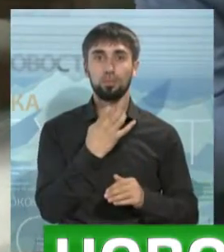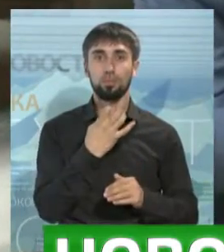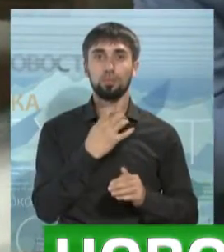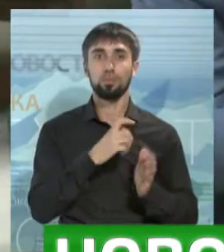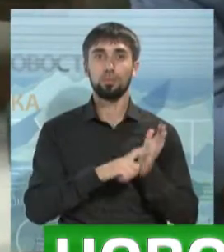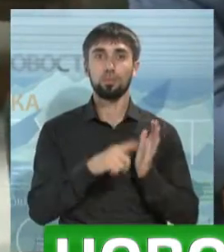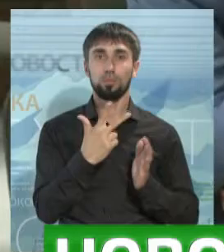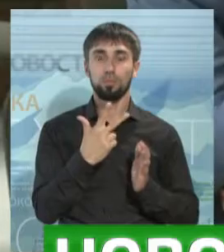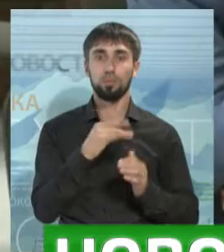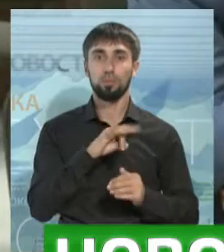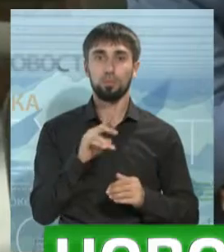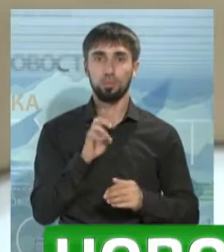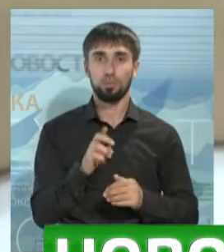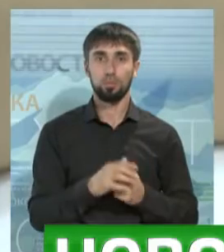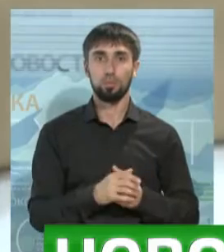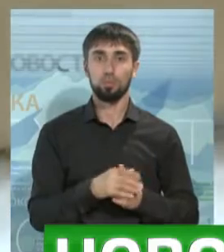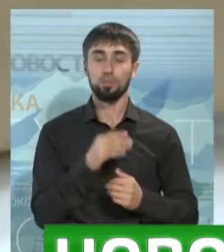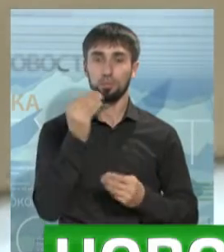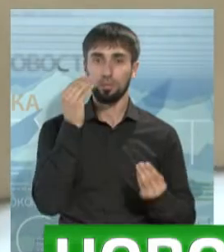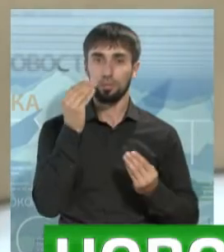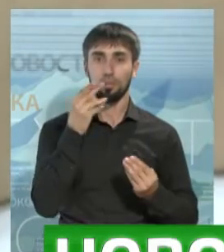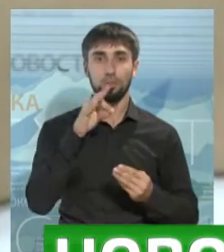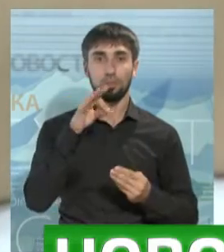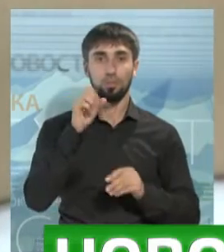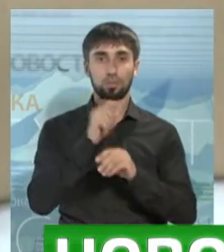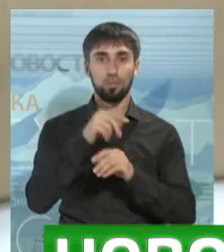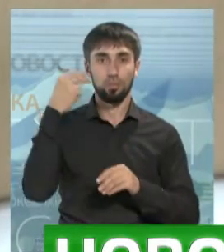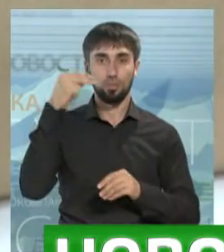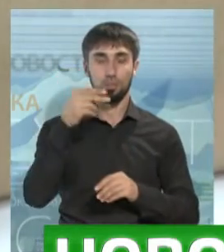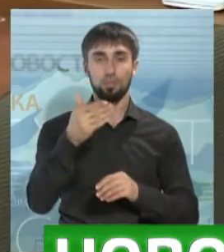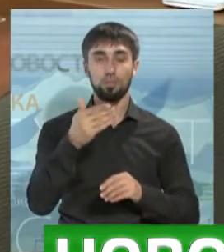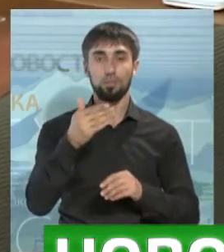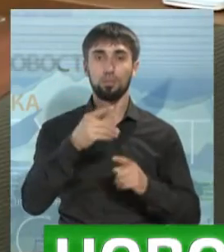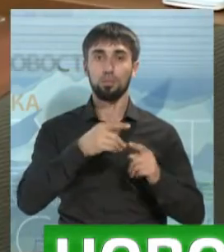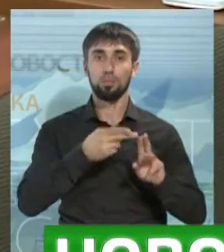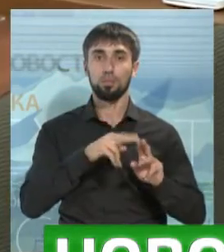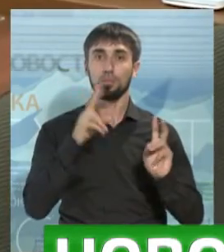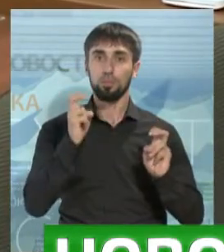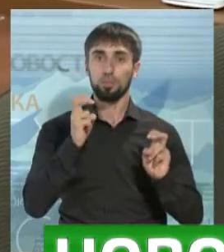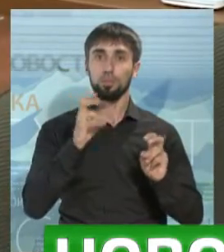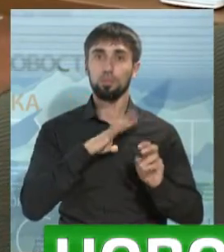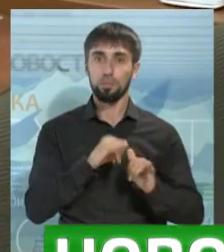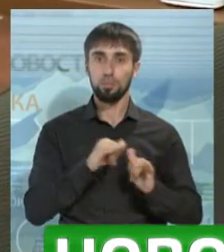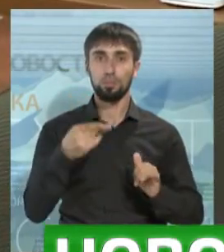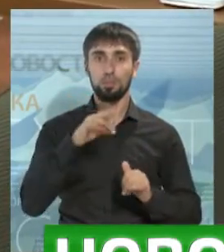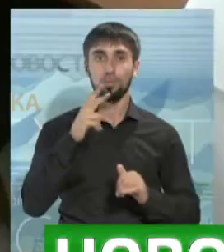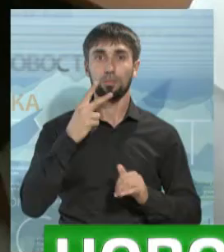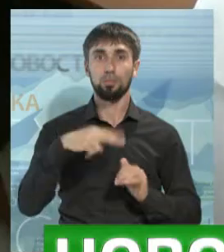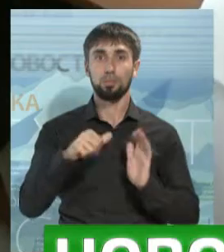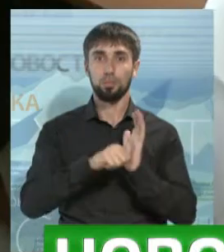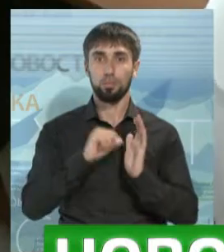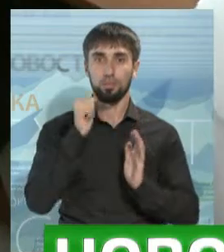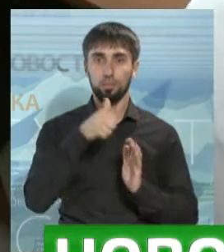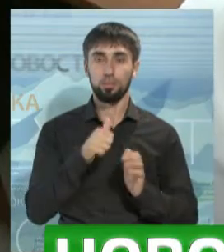трех миллиардов рублей напомню по указу президента программу маткапитала расширили и продлили до 26